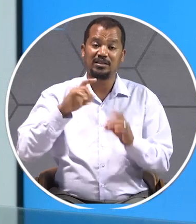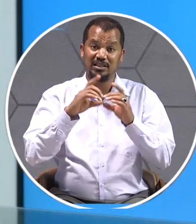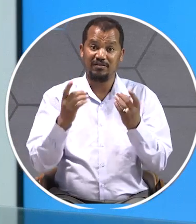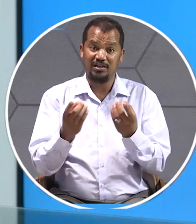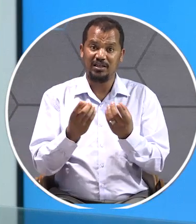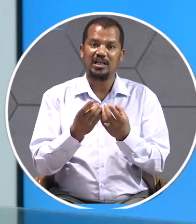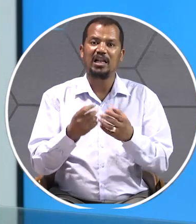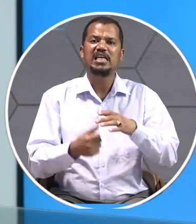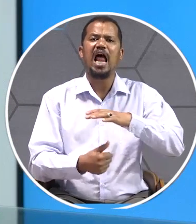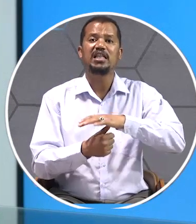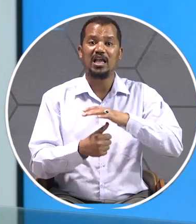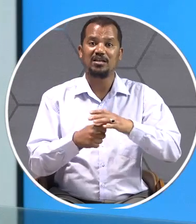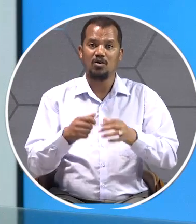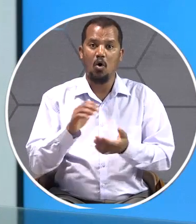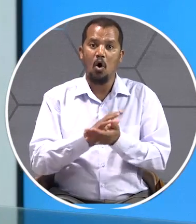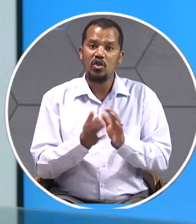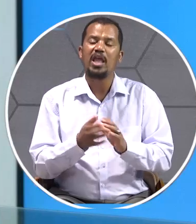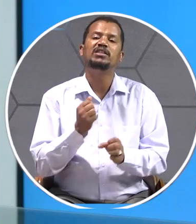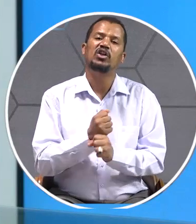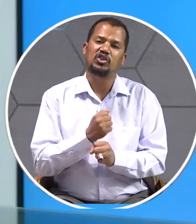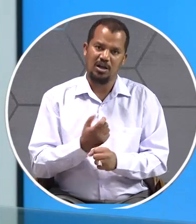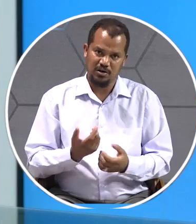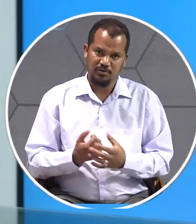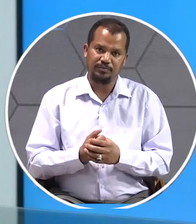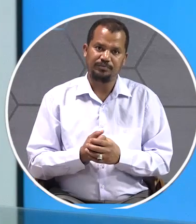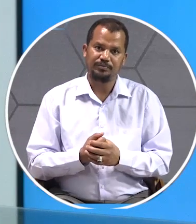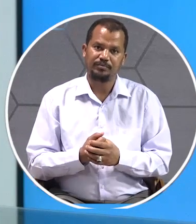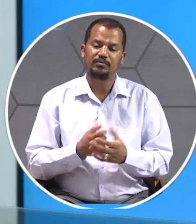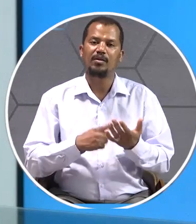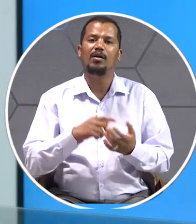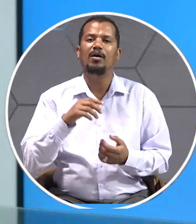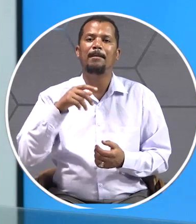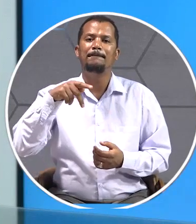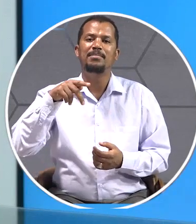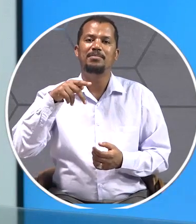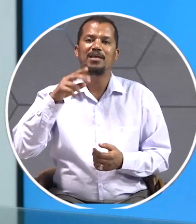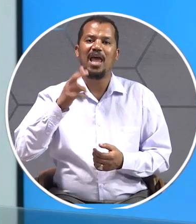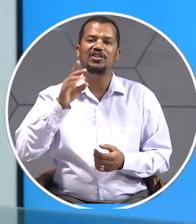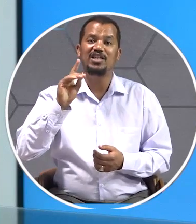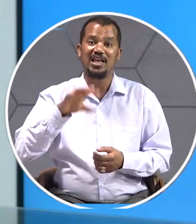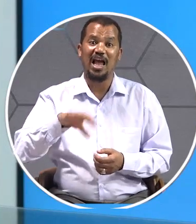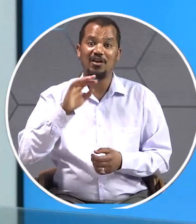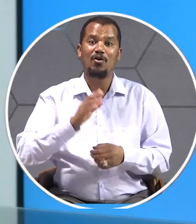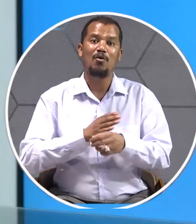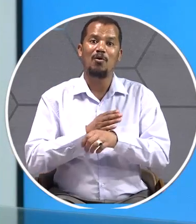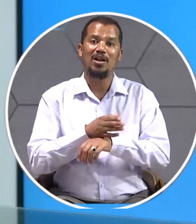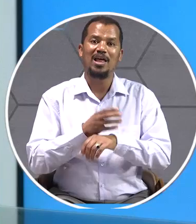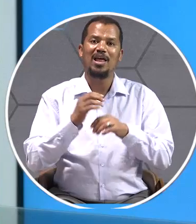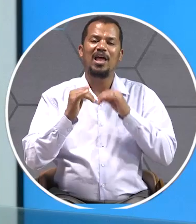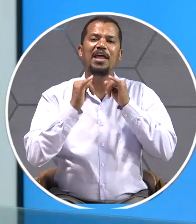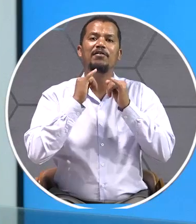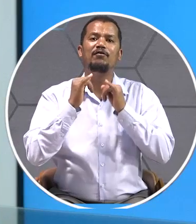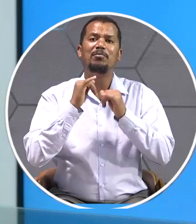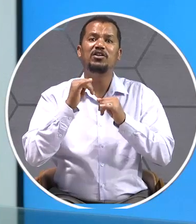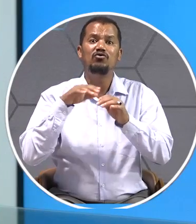ክፍል ዳይሬክተር ሆኜ ሰርቻለሁ። እውነት? ከዛ ፒኤችዲን ካገኘው በኋላ ደግሞ የኢንፎርማቲክስ ፋክልቲ ዲን